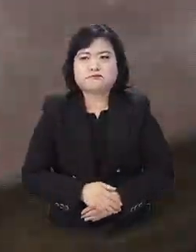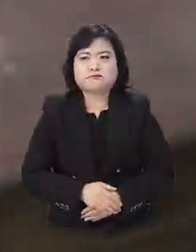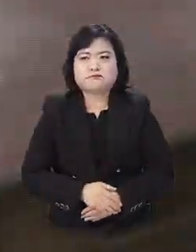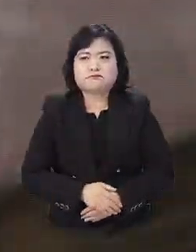입니다